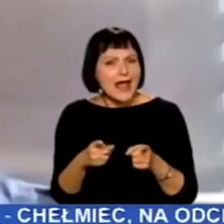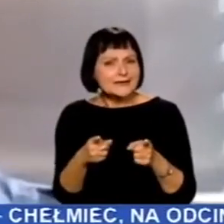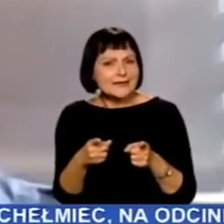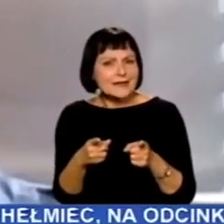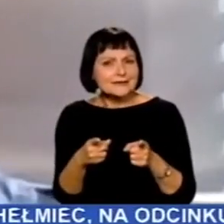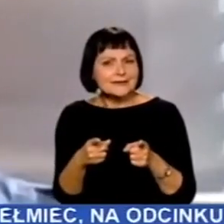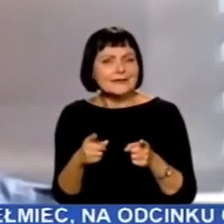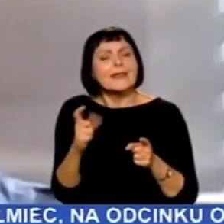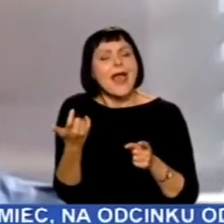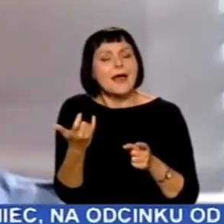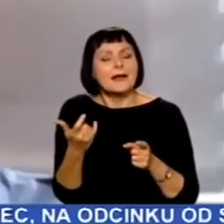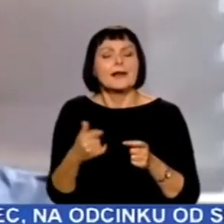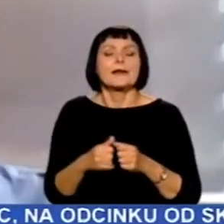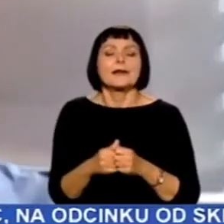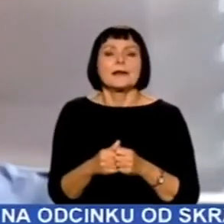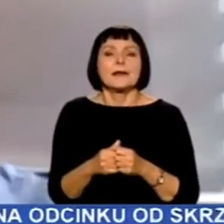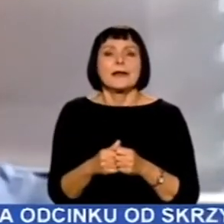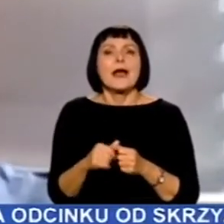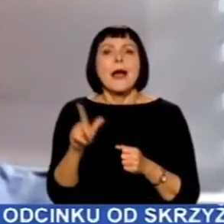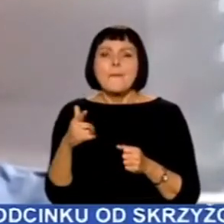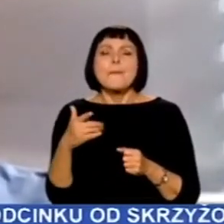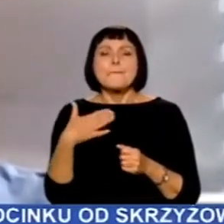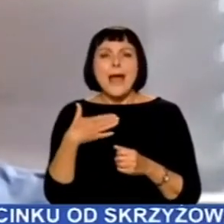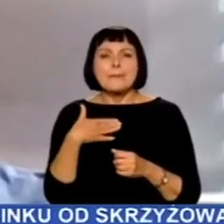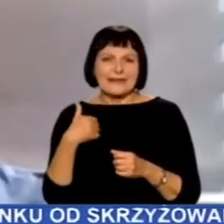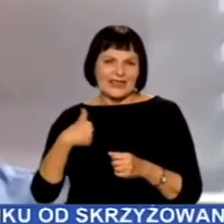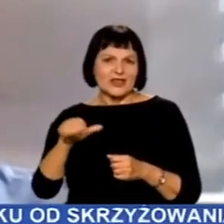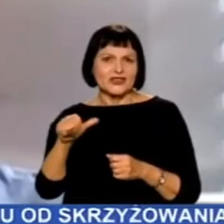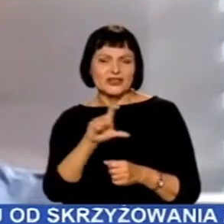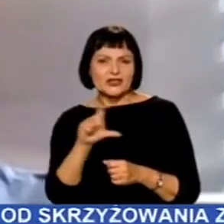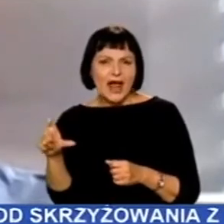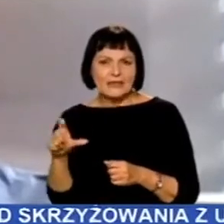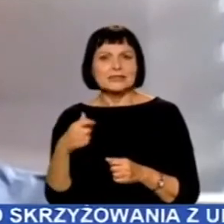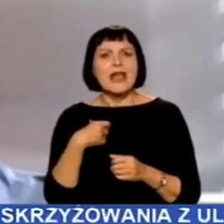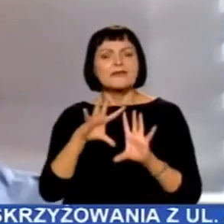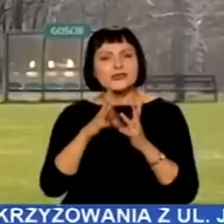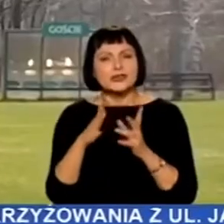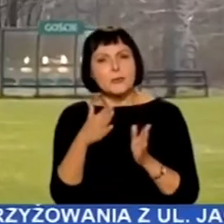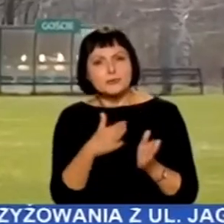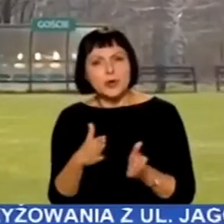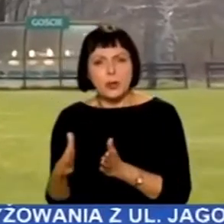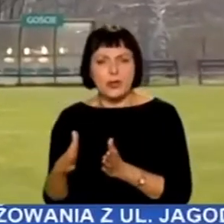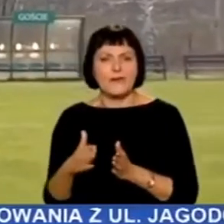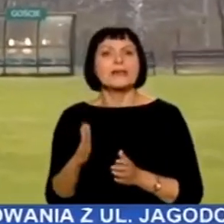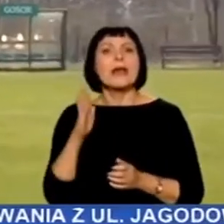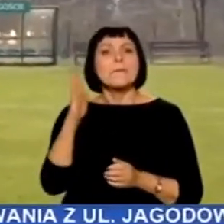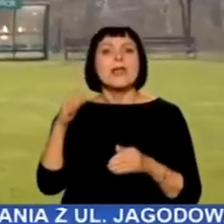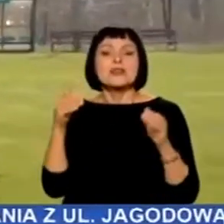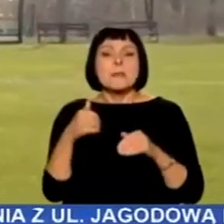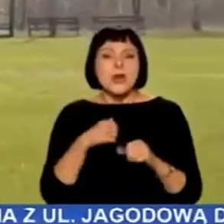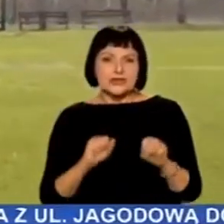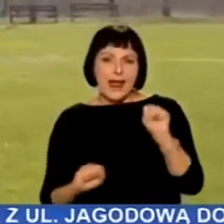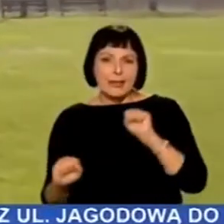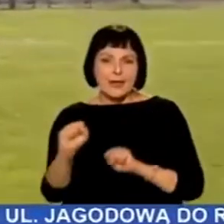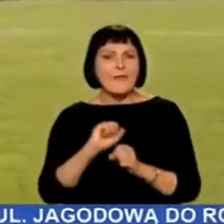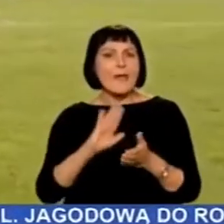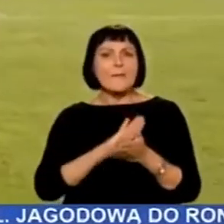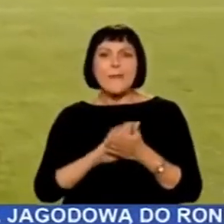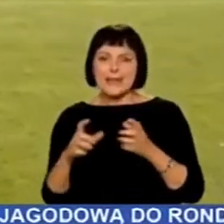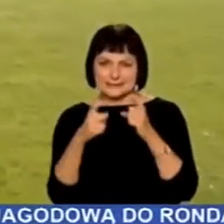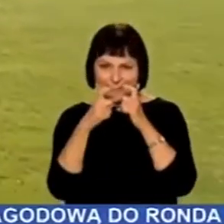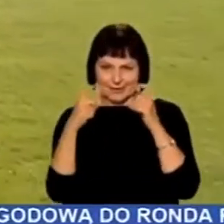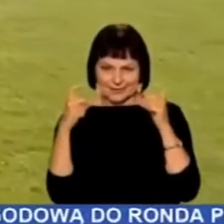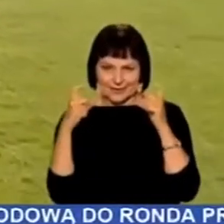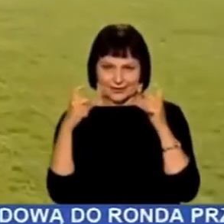logistycznym i organizacyjnym. Ale mamy na to jeszcze tydzień czasu, żeby wszystko sobie dopracować. Będzie można trenować bez obowiązku